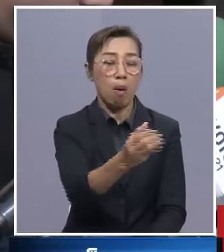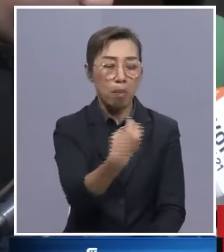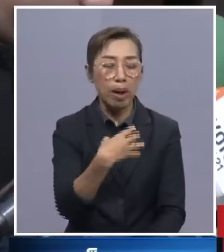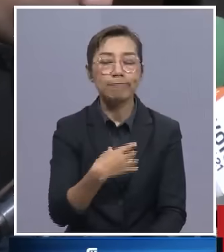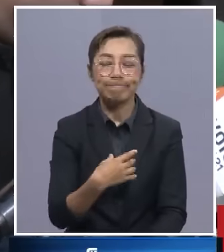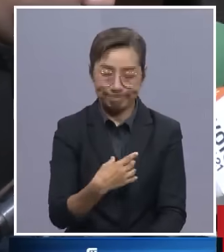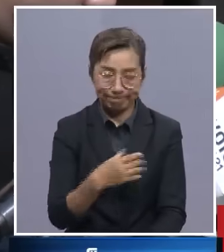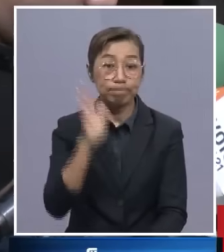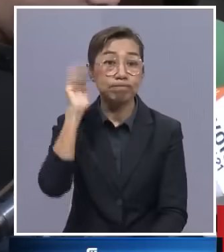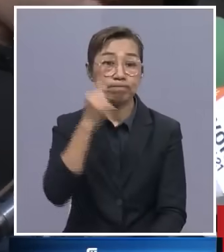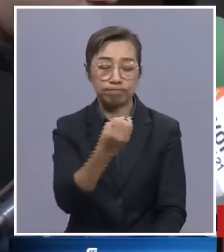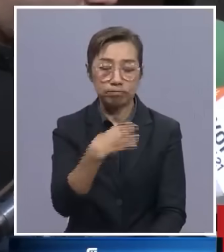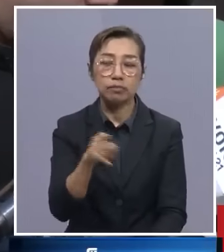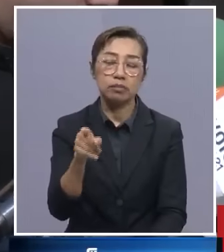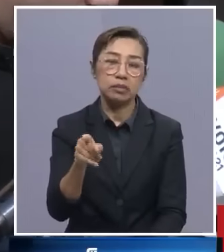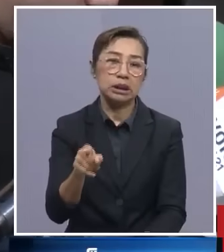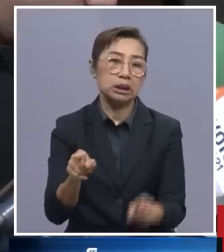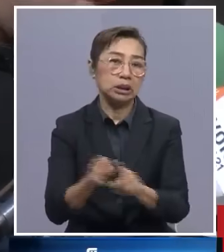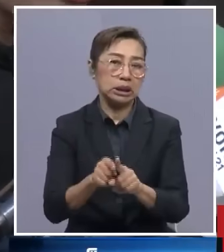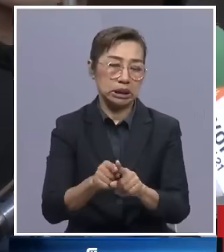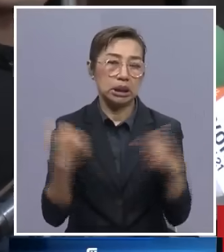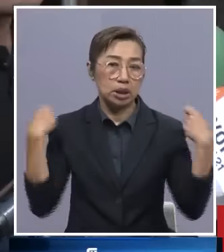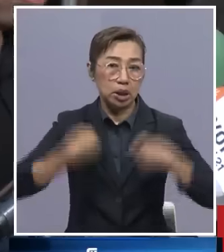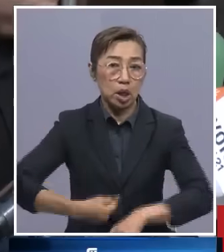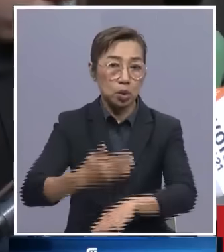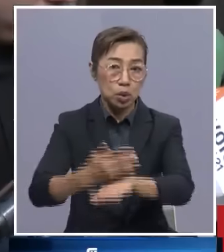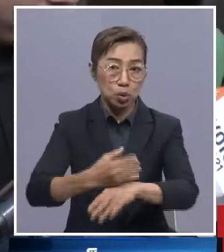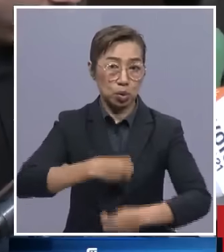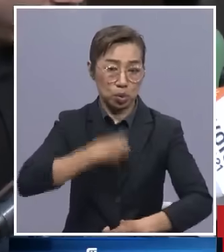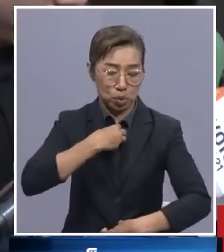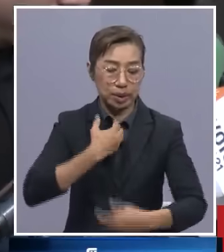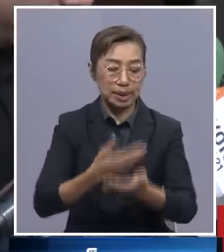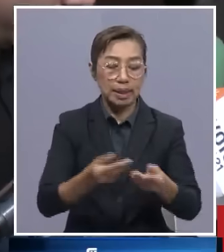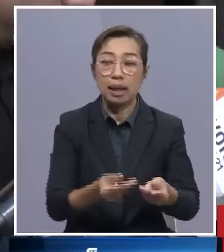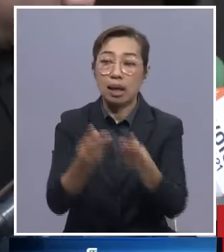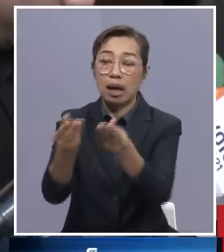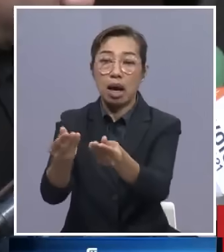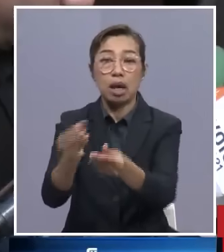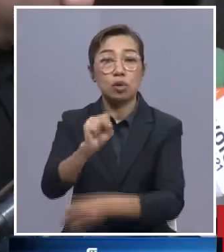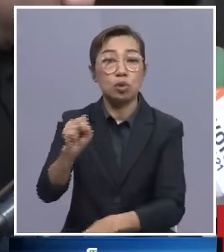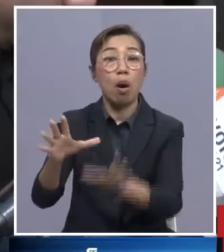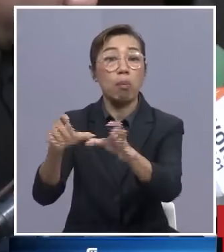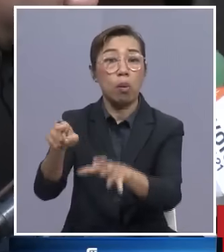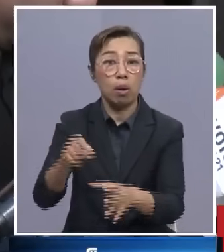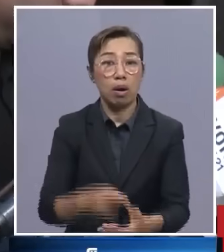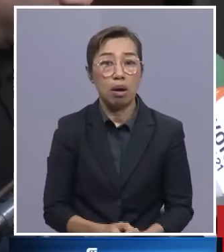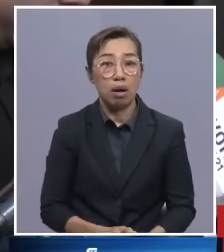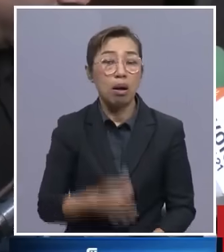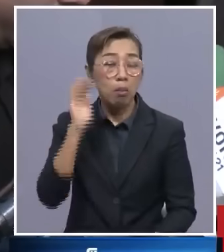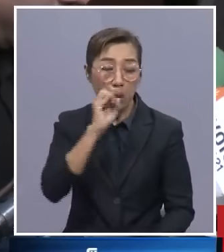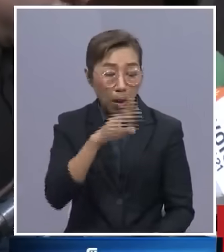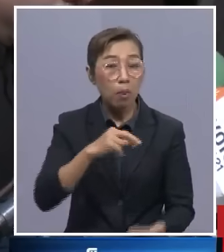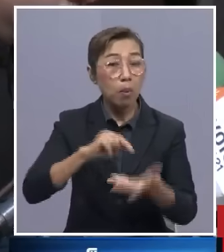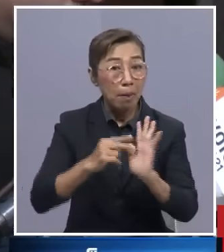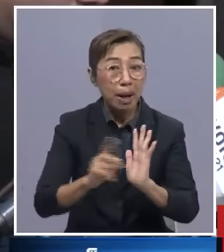ที่เาซื้อเนกไทแลก็สูตให้กับคุณชยามภวันนั้นนะครับไม่ได้